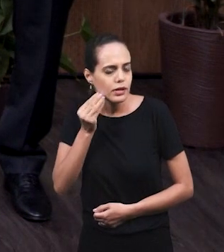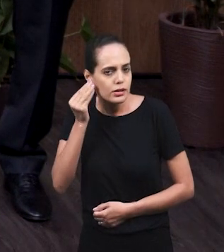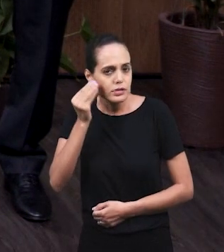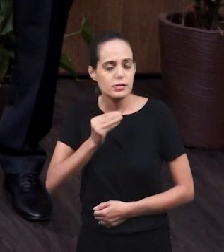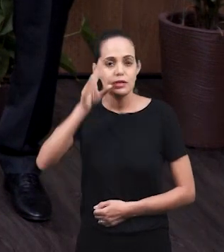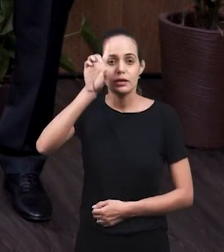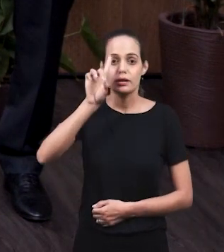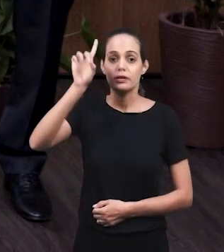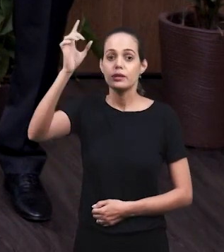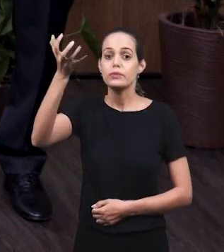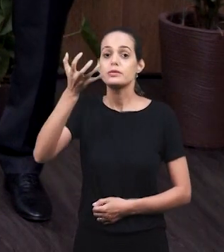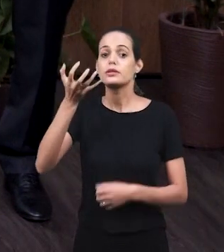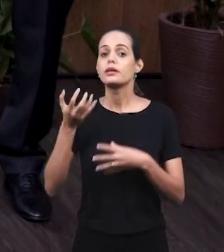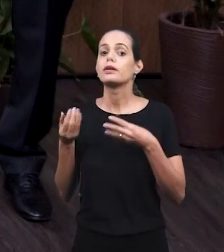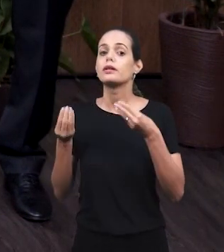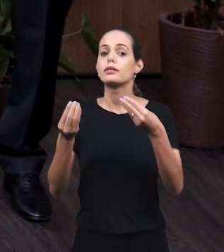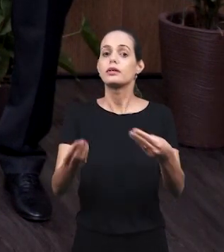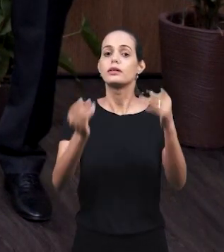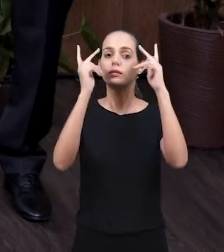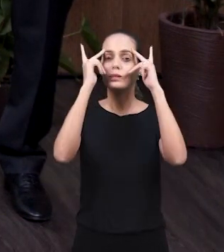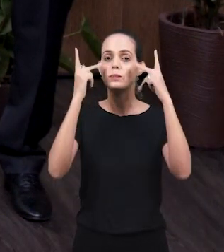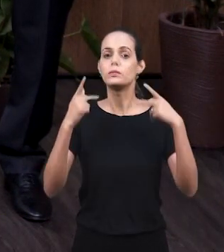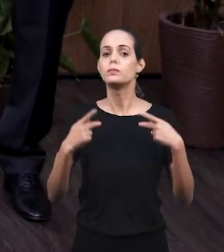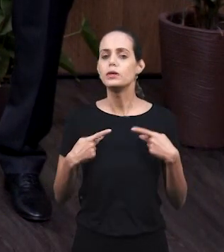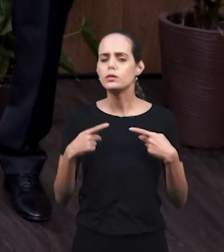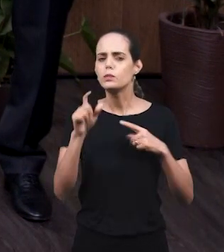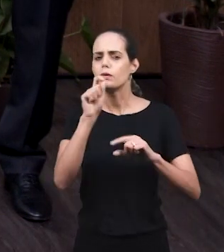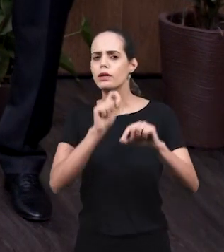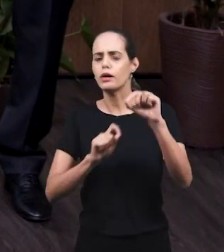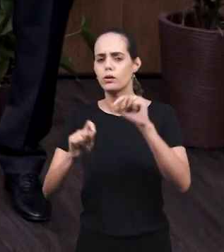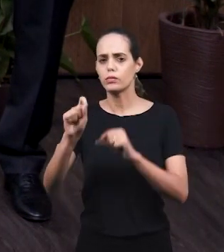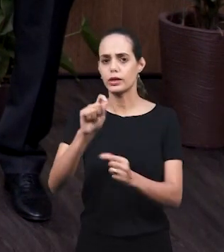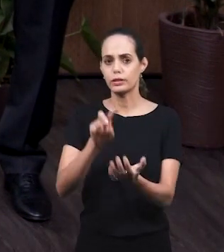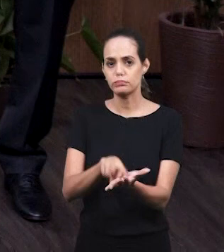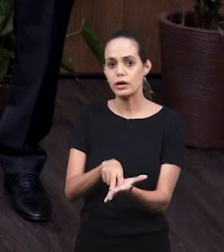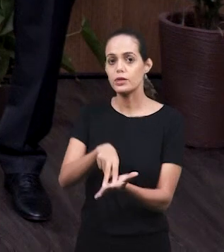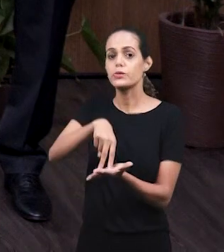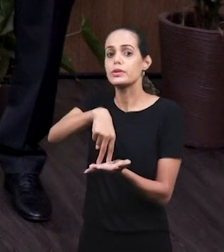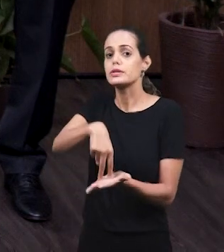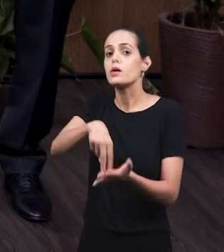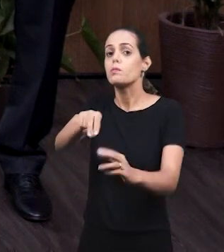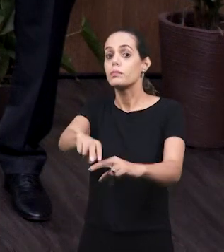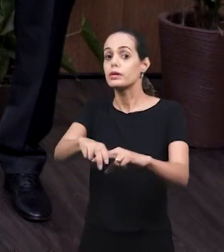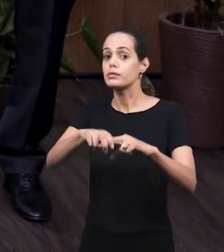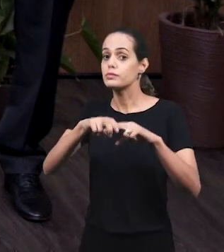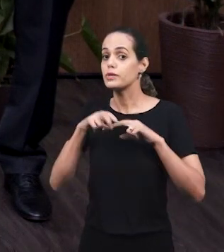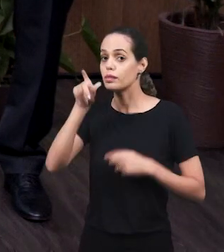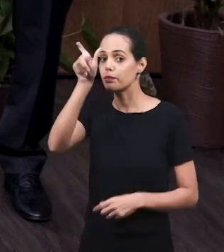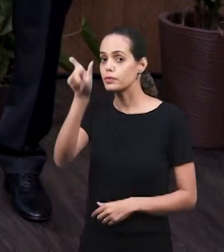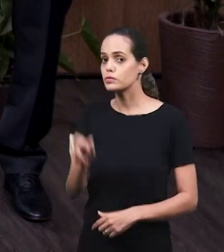que Dieu veut donner à l'homme, c'est la résurrection en Jésus.